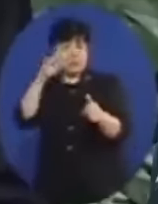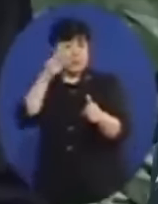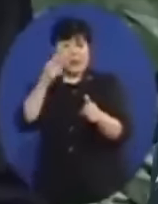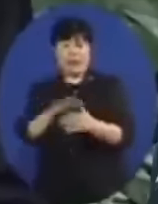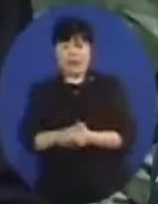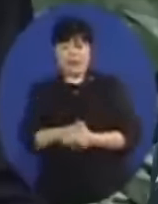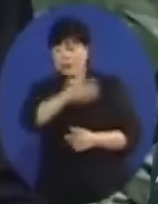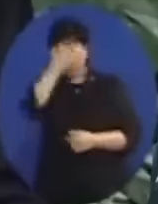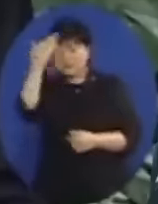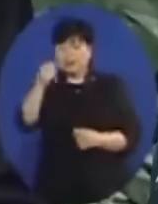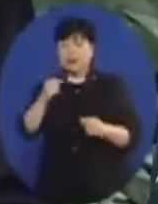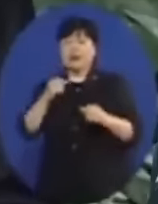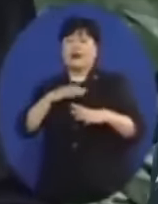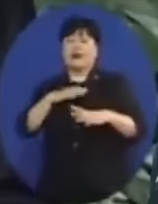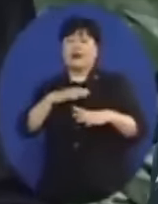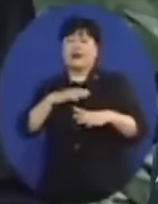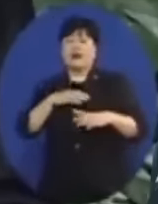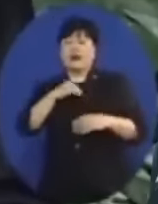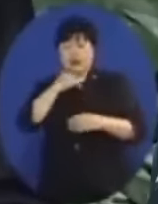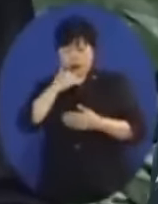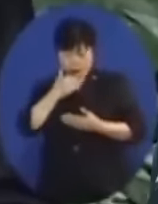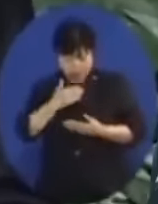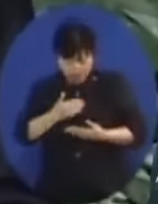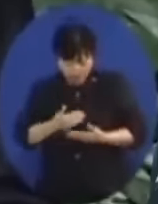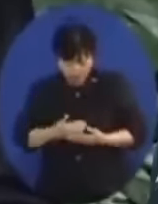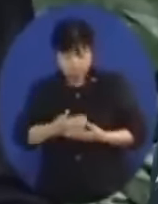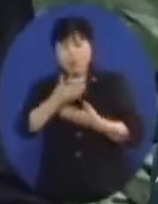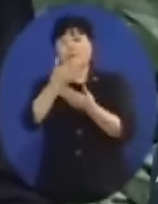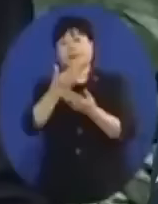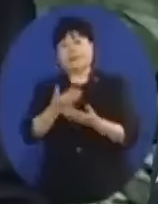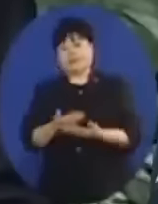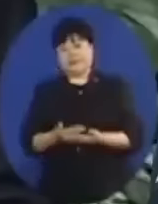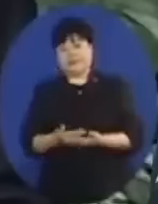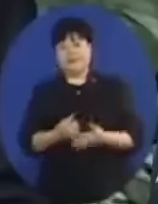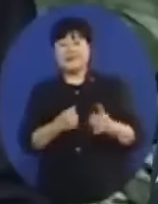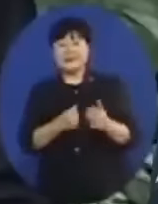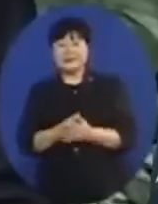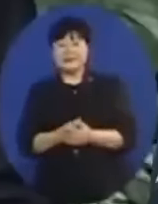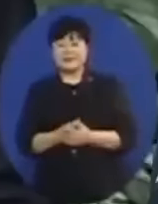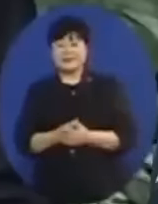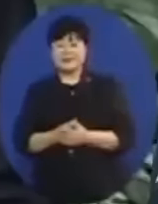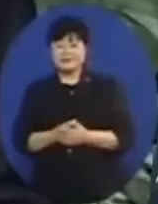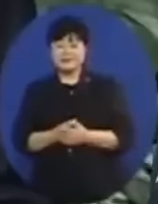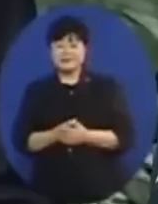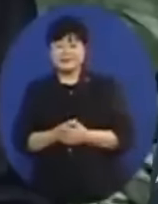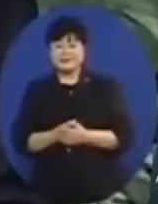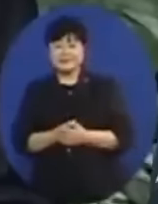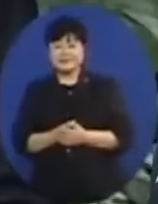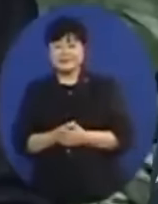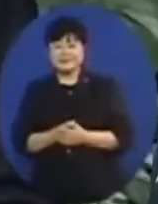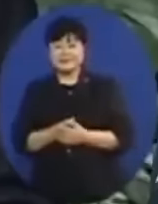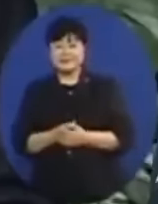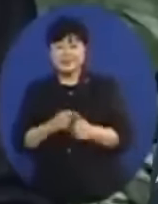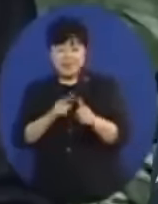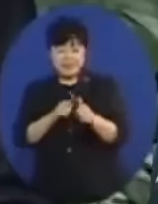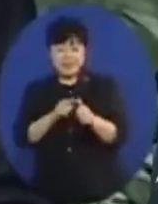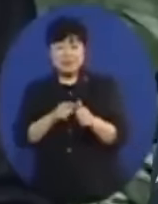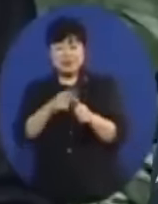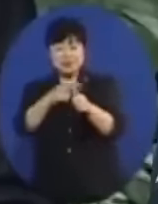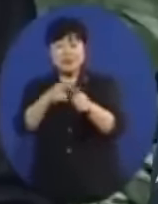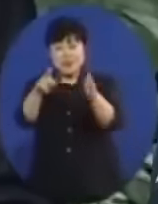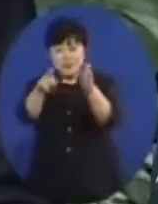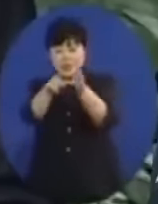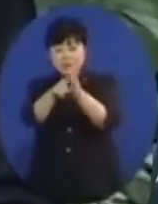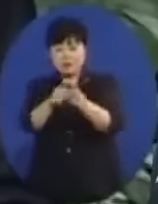없었습니다. 청년이 크게 감동했어요. 그래서 그날로 김구 선생을